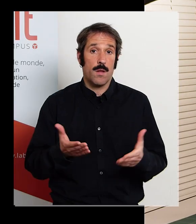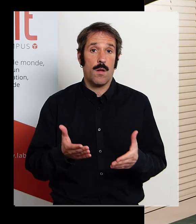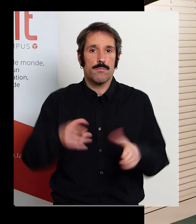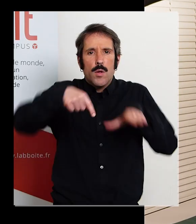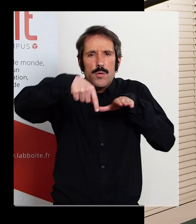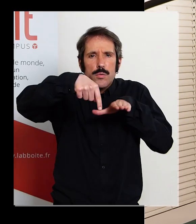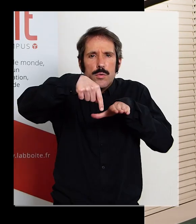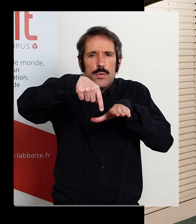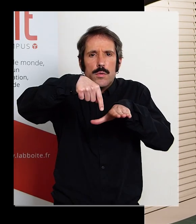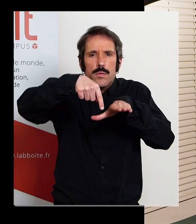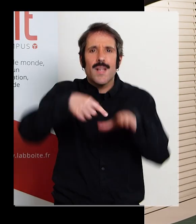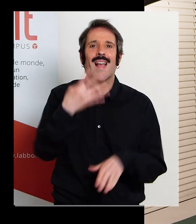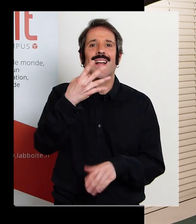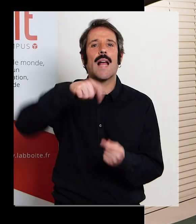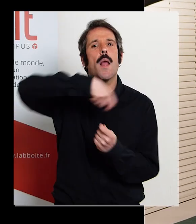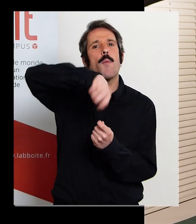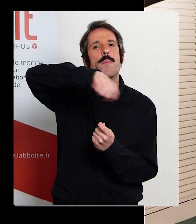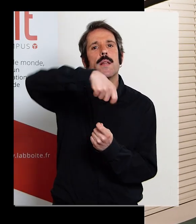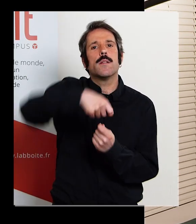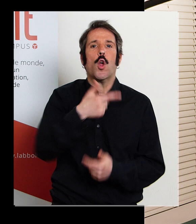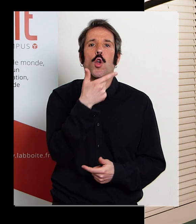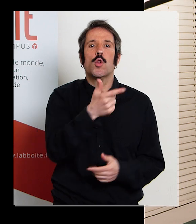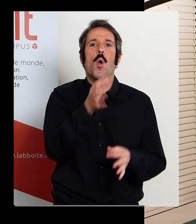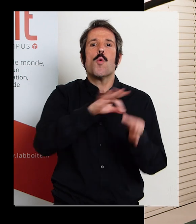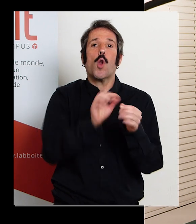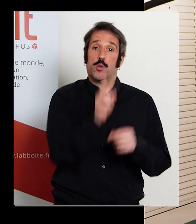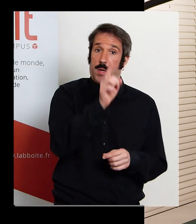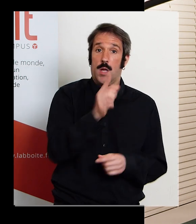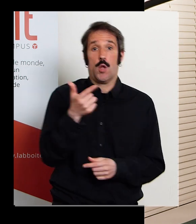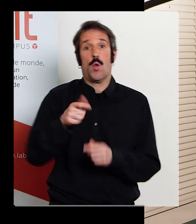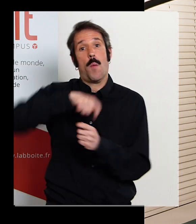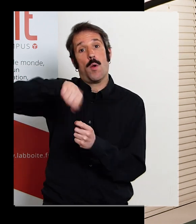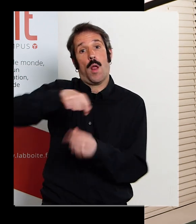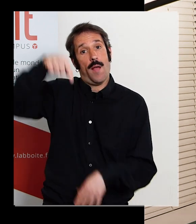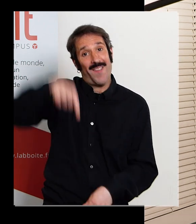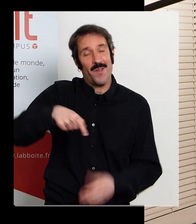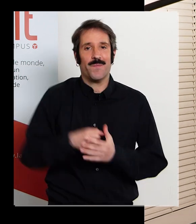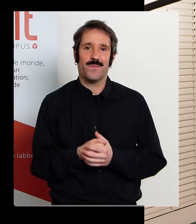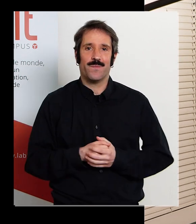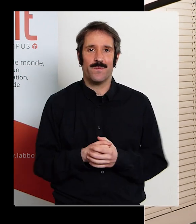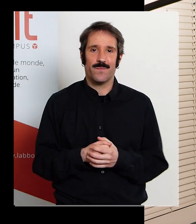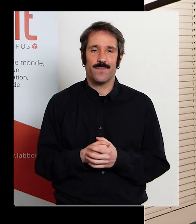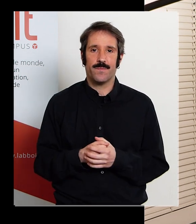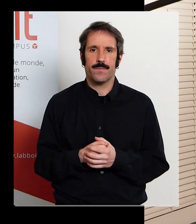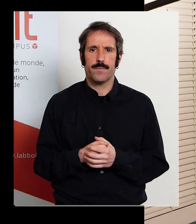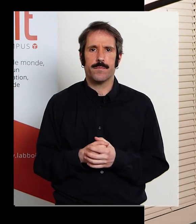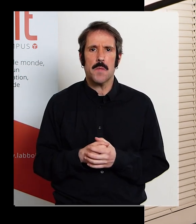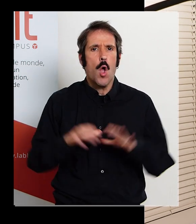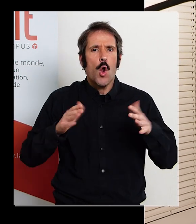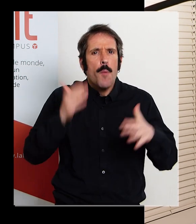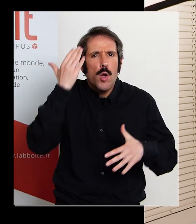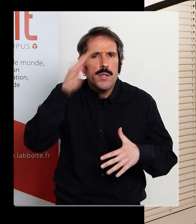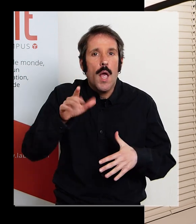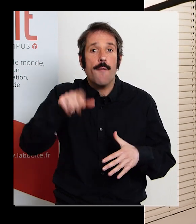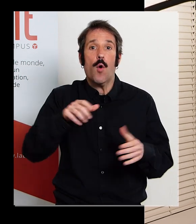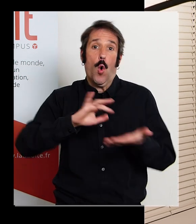Donc à présent, la surjeteuse, elle comporte 4 bobines. 2 pour le boucleur supérieur et 2 pour le boucleur inférieur.